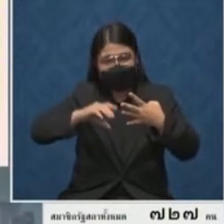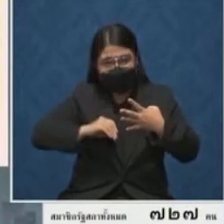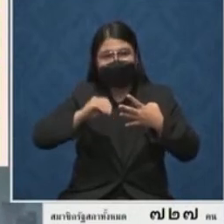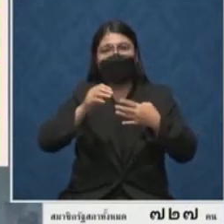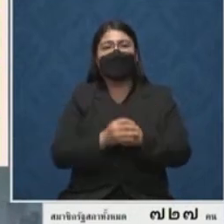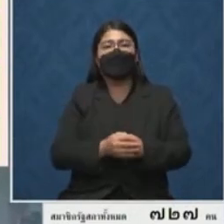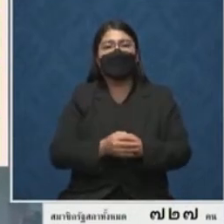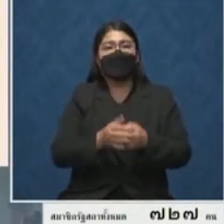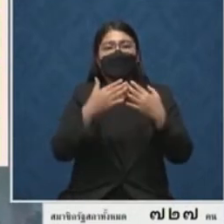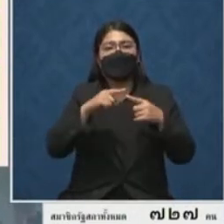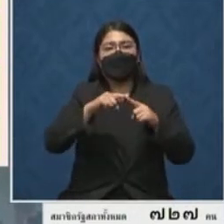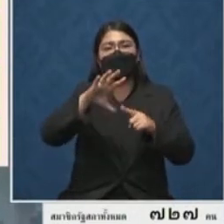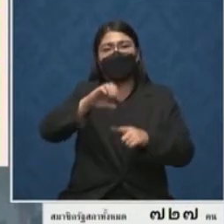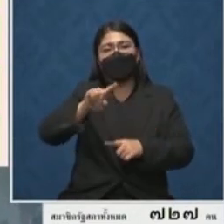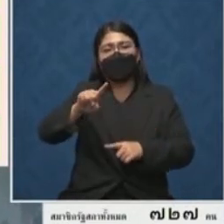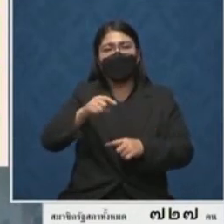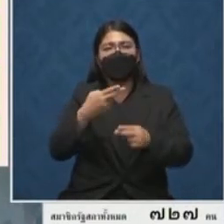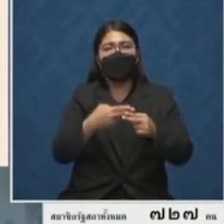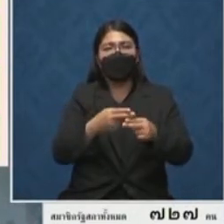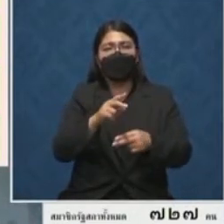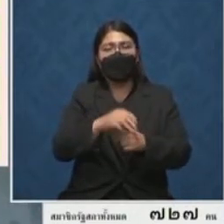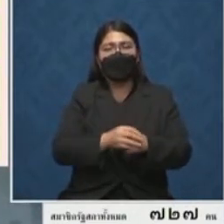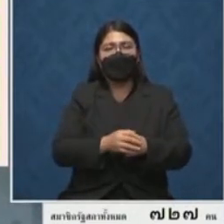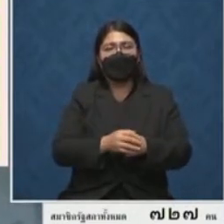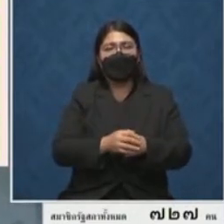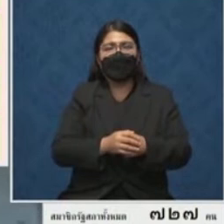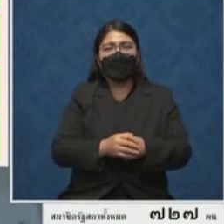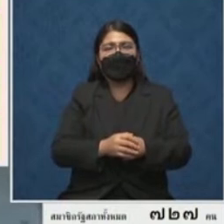ครับ 51นายคทาเทพเตชะเดชเรืองกุล